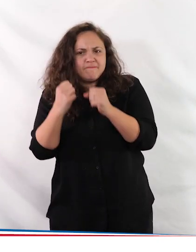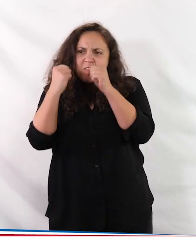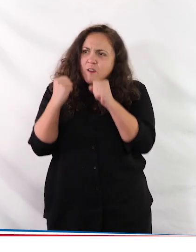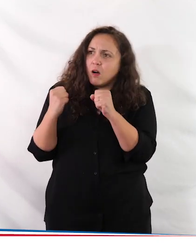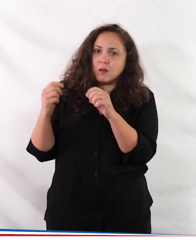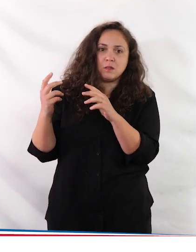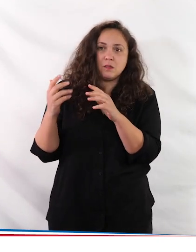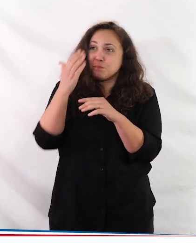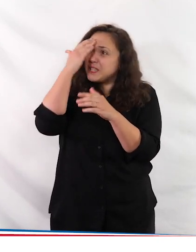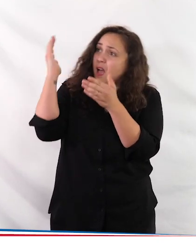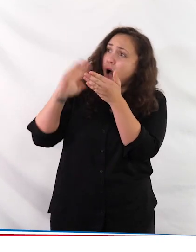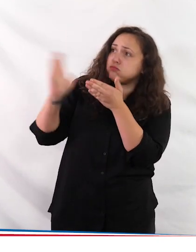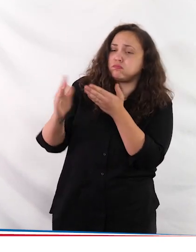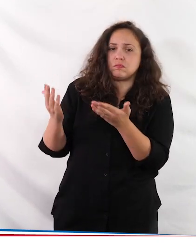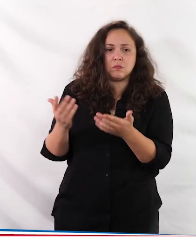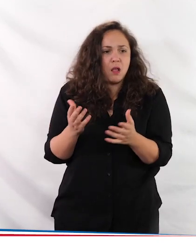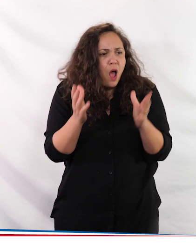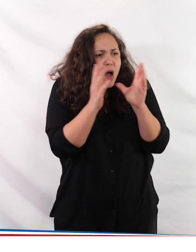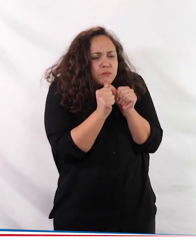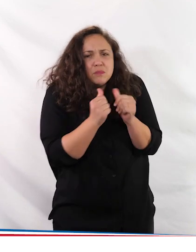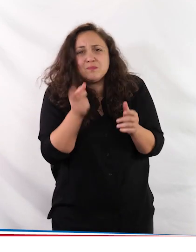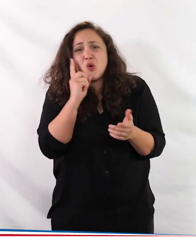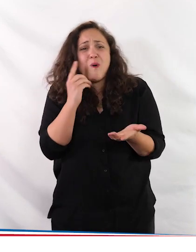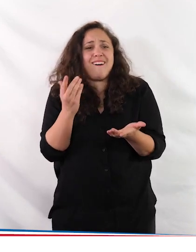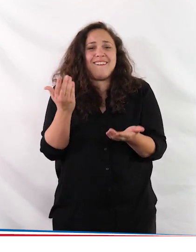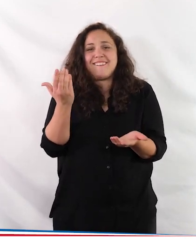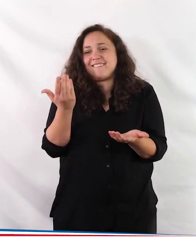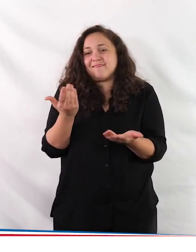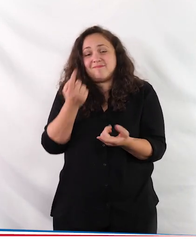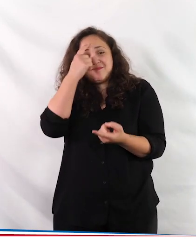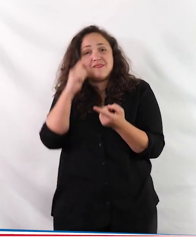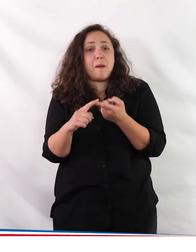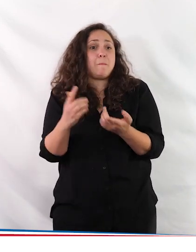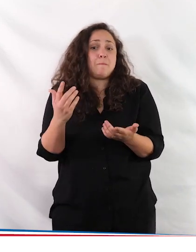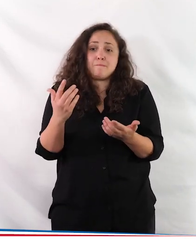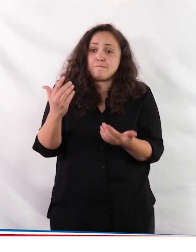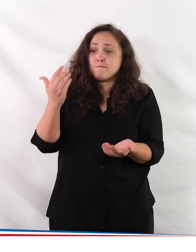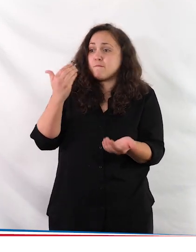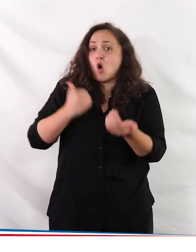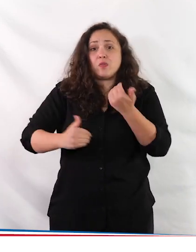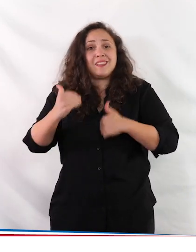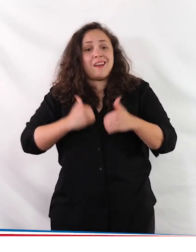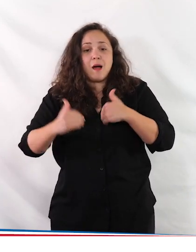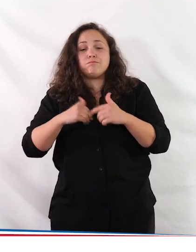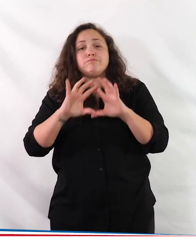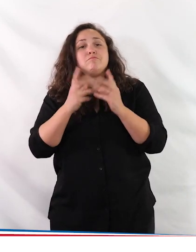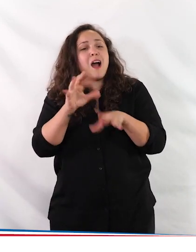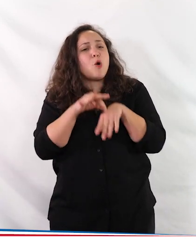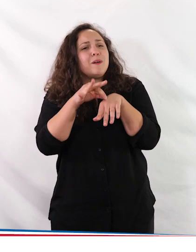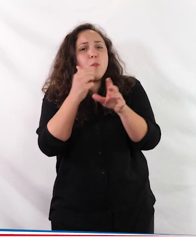le porter, ça ne marche pas. Parce que c'est une politique transversale, la question justement